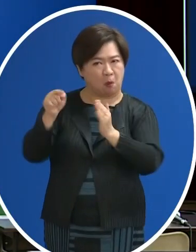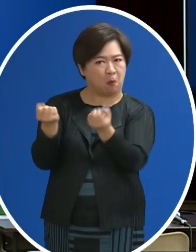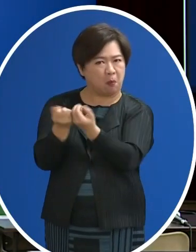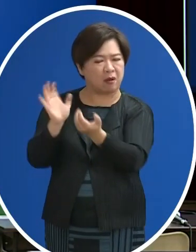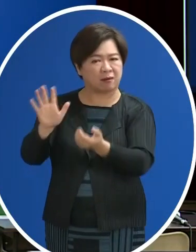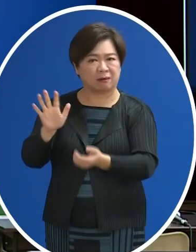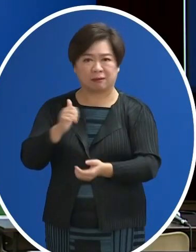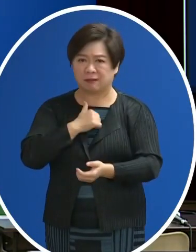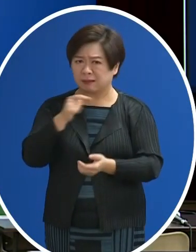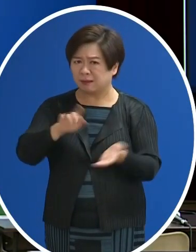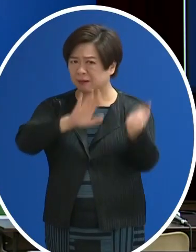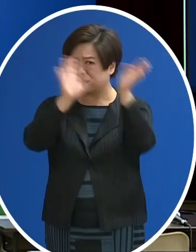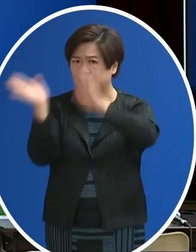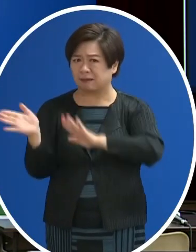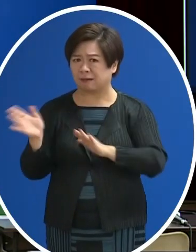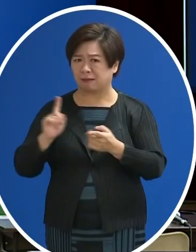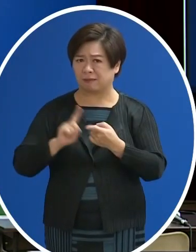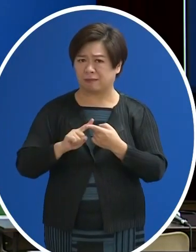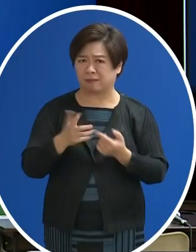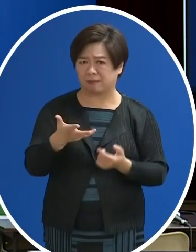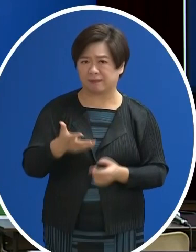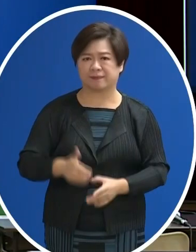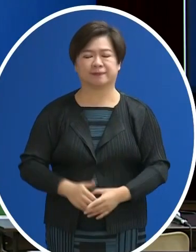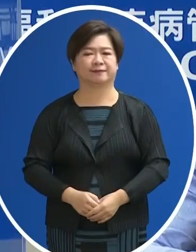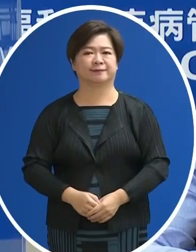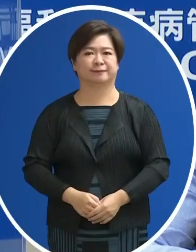这样的现象吗？指挥中心怎么看？谢谢。